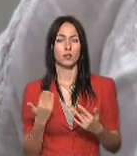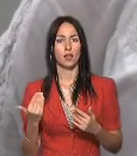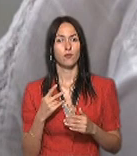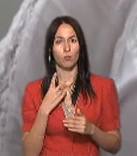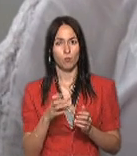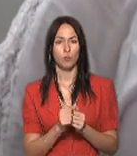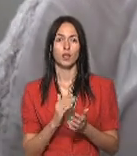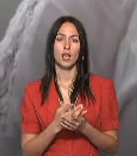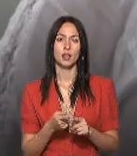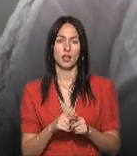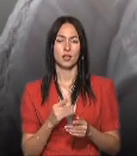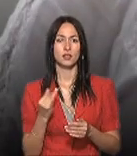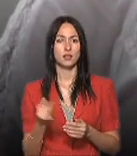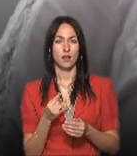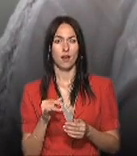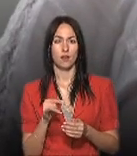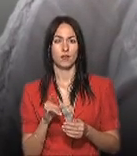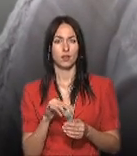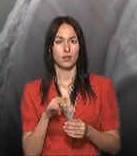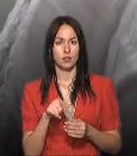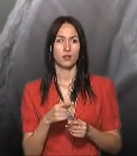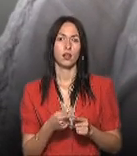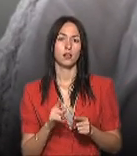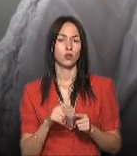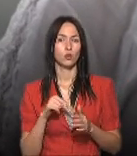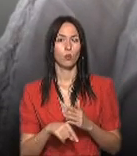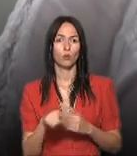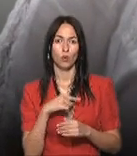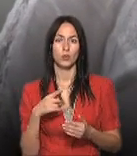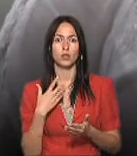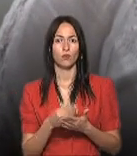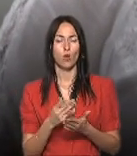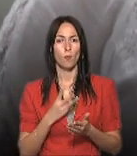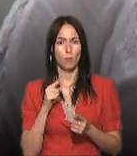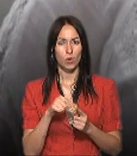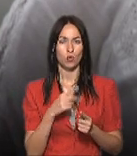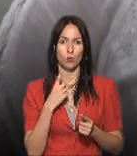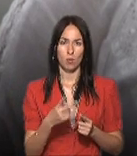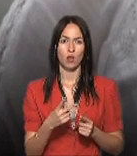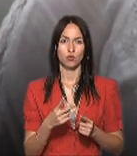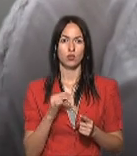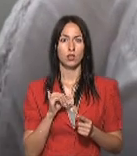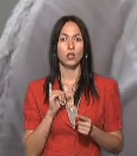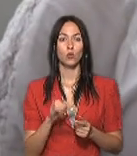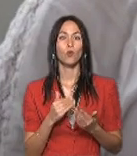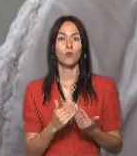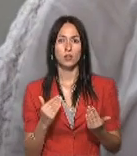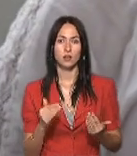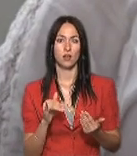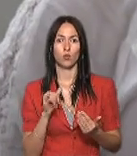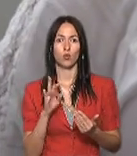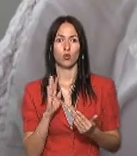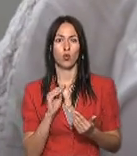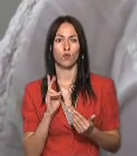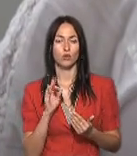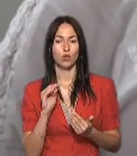такий цікавий хід вікна інстаграму. Тобто ми своєю метою бачили і у виставці, і в